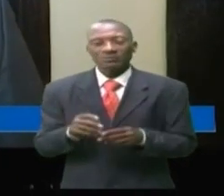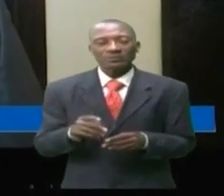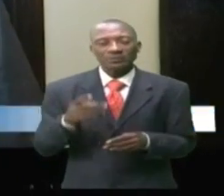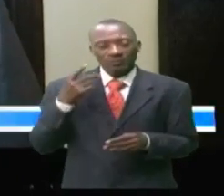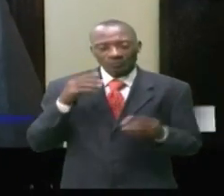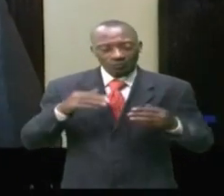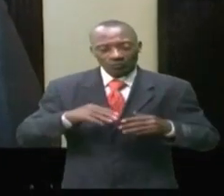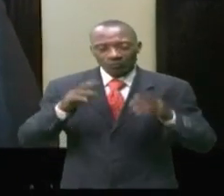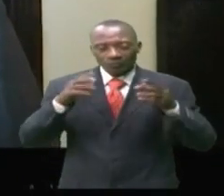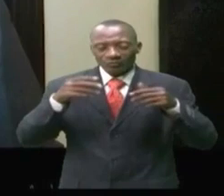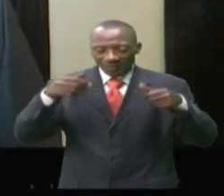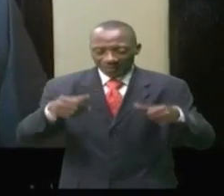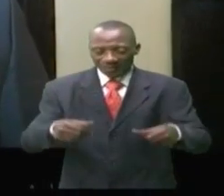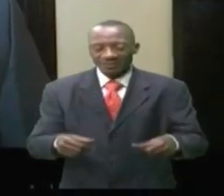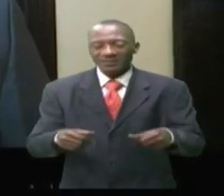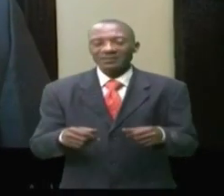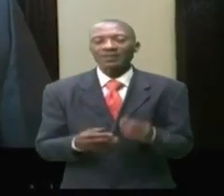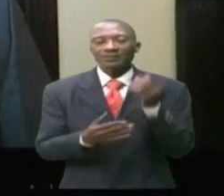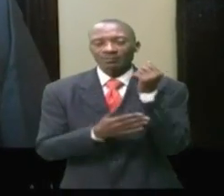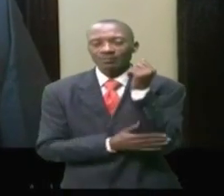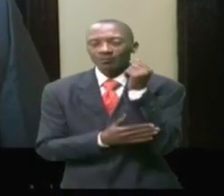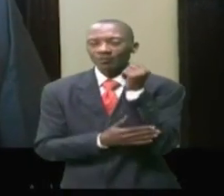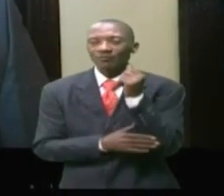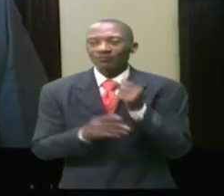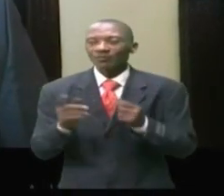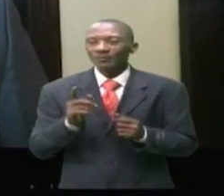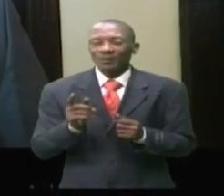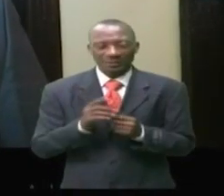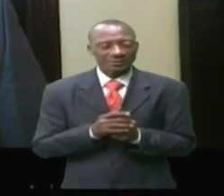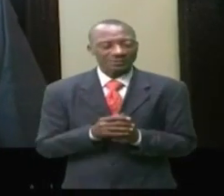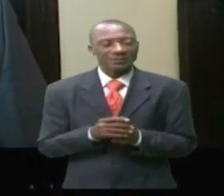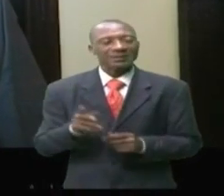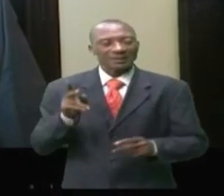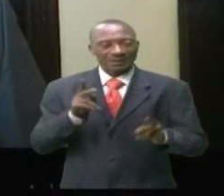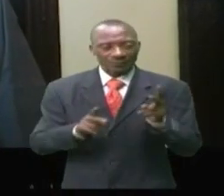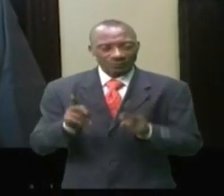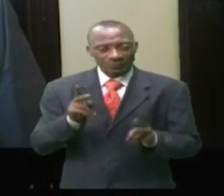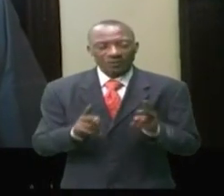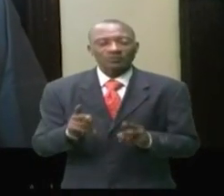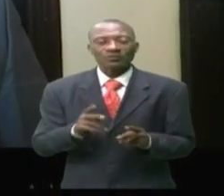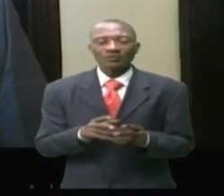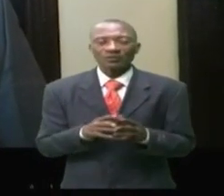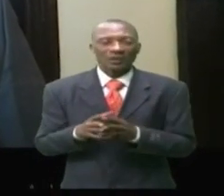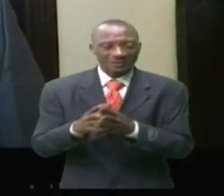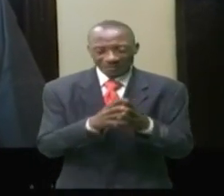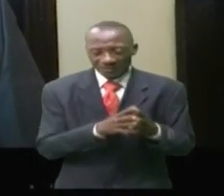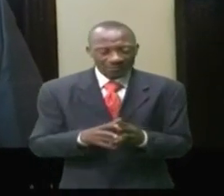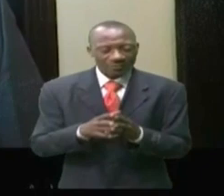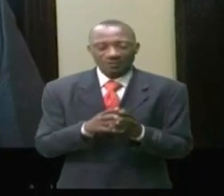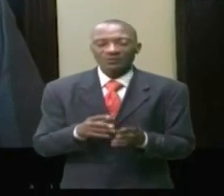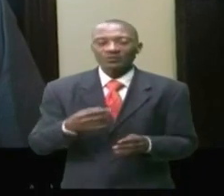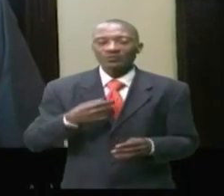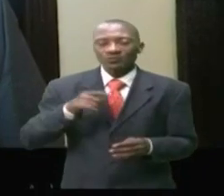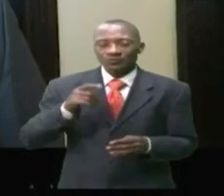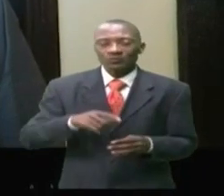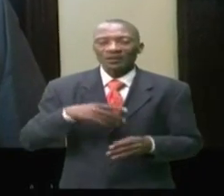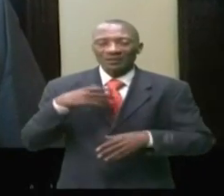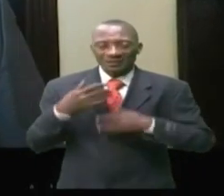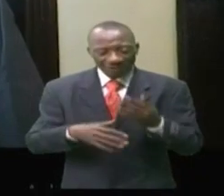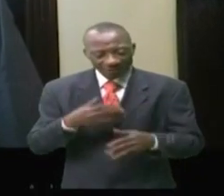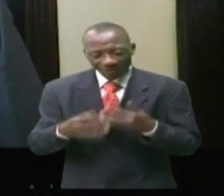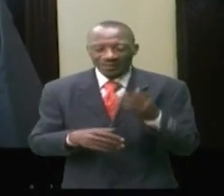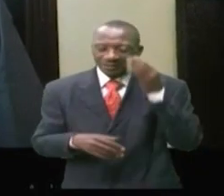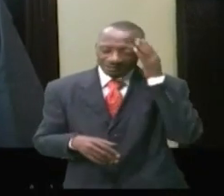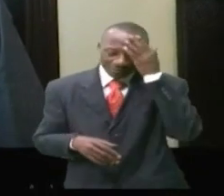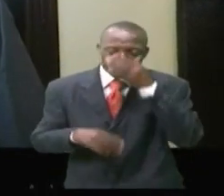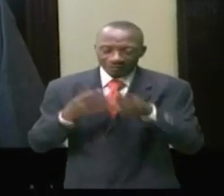que ce pays nous appartient. Et nous sommes condamnés de vivre ensemble, unis, en paix, malgré nos divergences politiques.